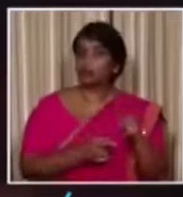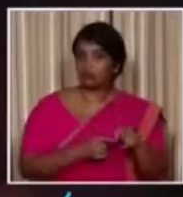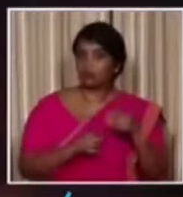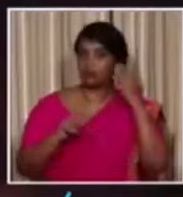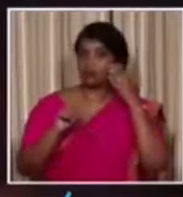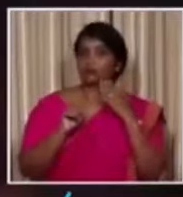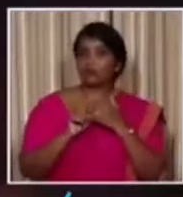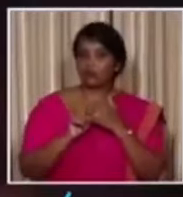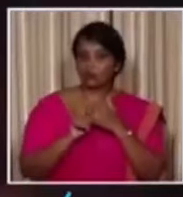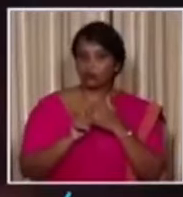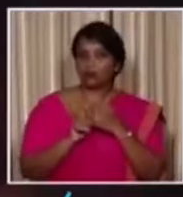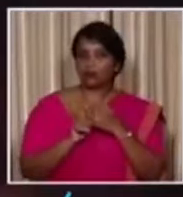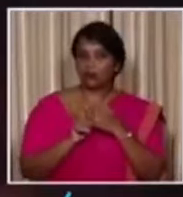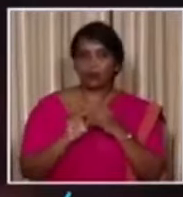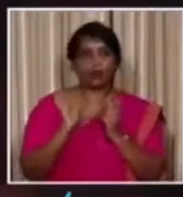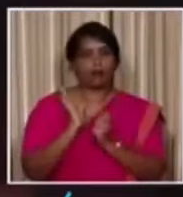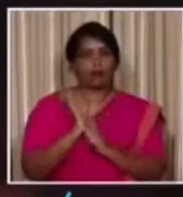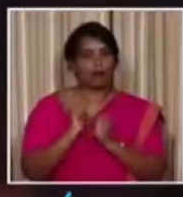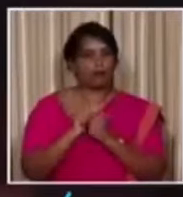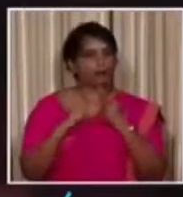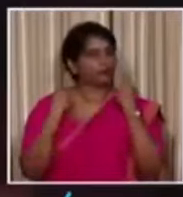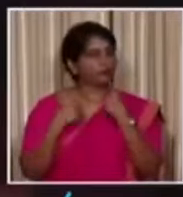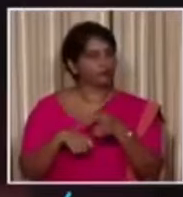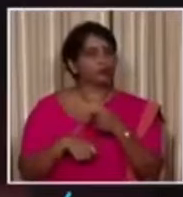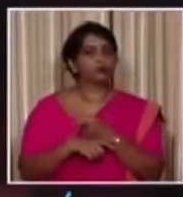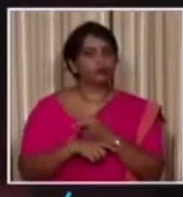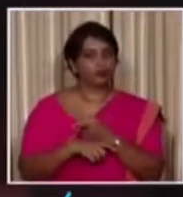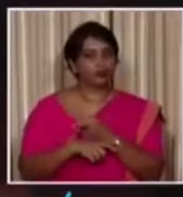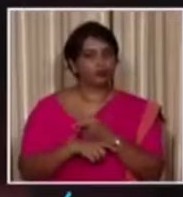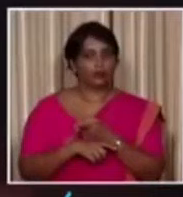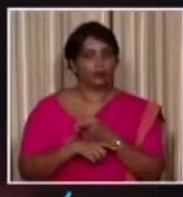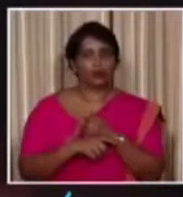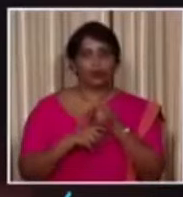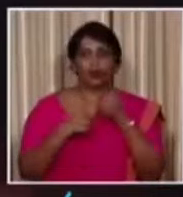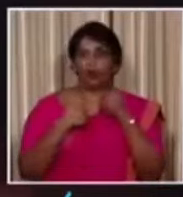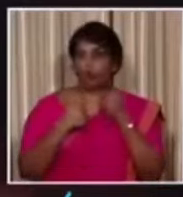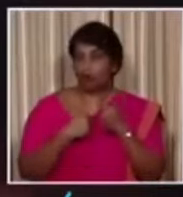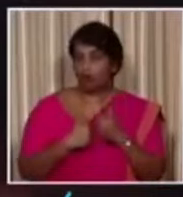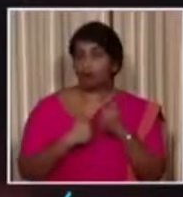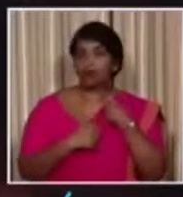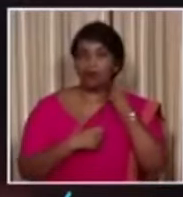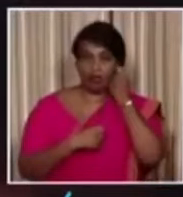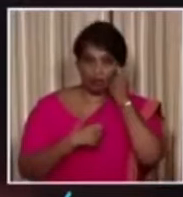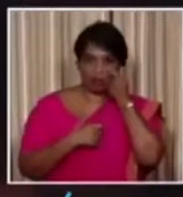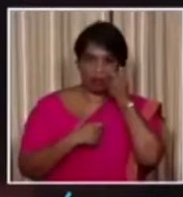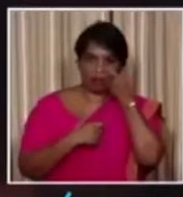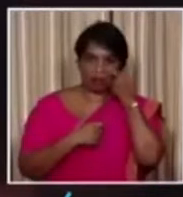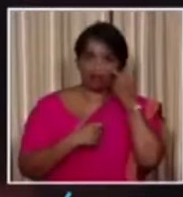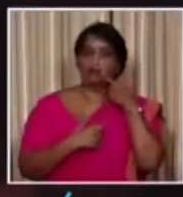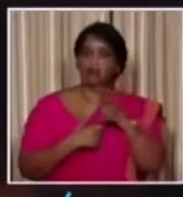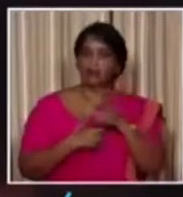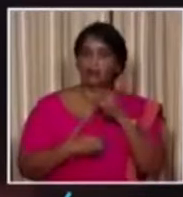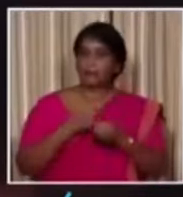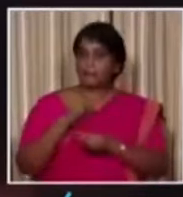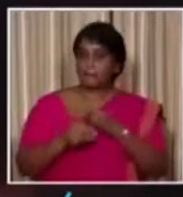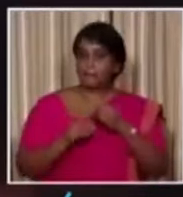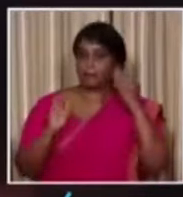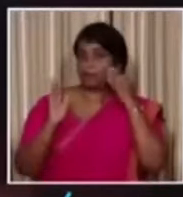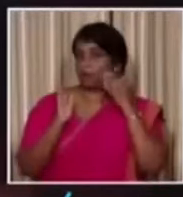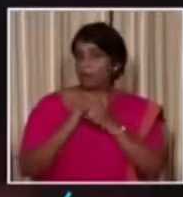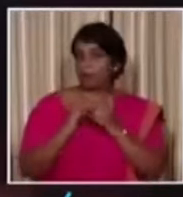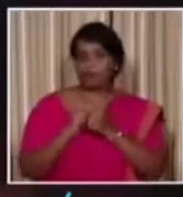මත ණයබරක් පටවමින් අර හොඳ සංකල්පය මේ ව්‍යාපාර